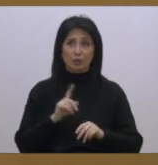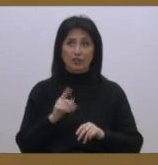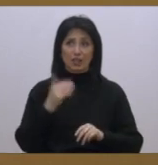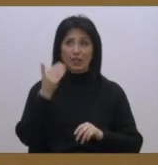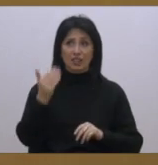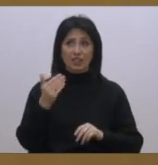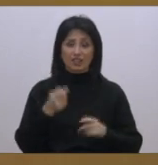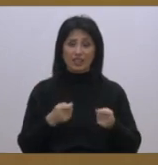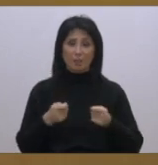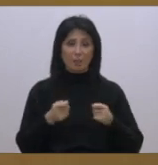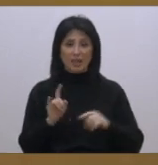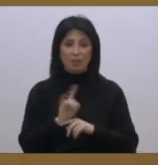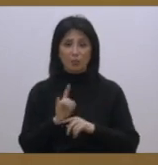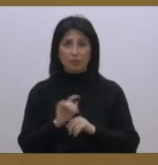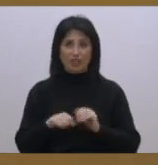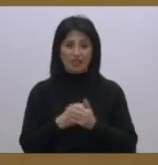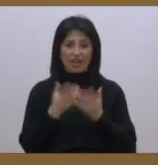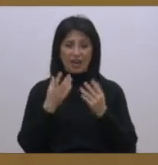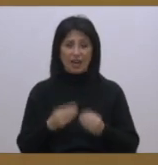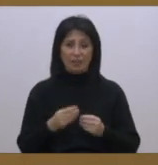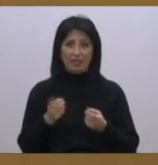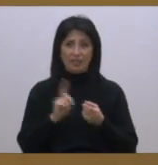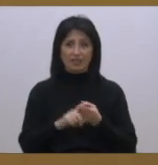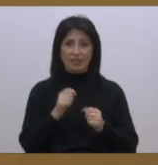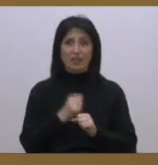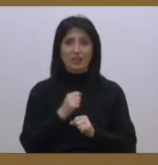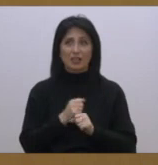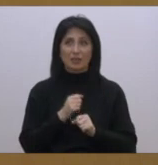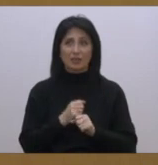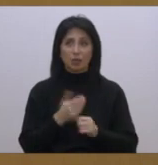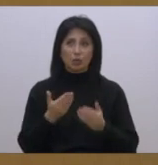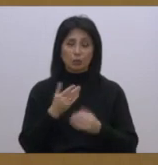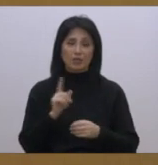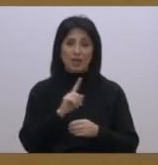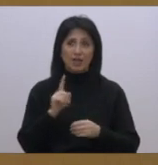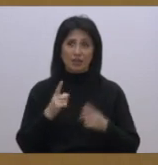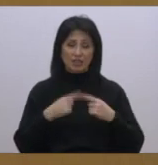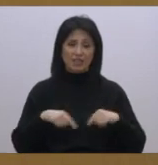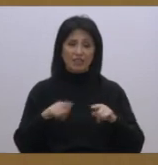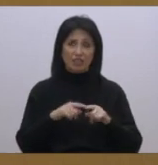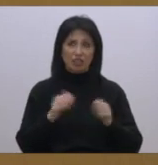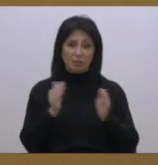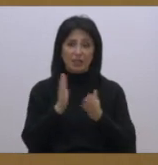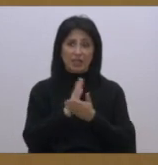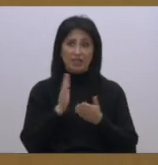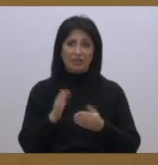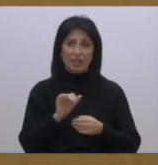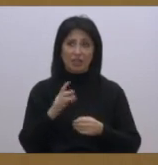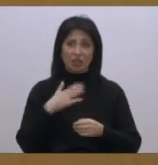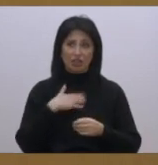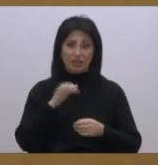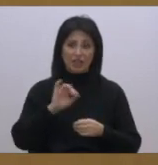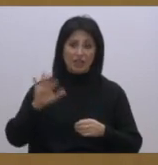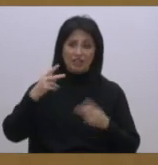თქვენი მანიპულაციები დღემდე გარკვეულ გავლენებს ახდენს, თუნდაც რაღაც საზოგადოების პატარა ნაწილზე ან ჩვენს